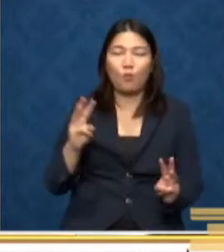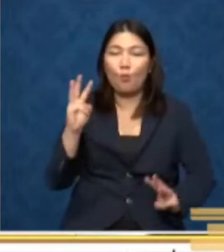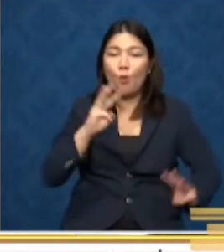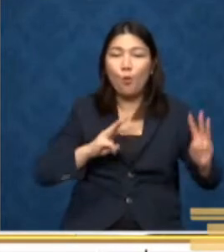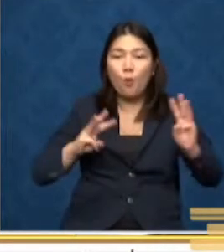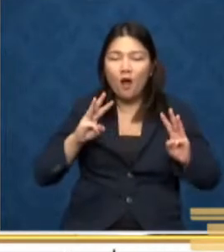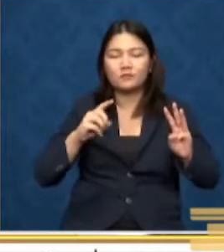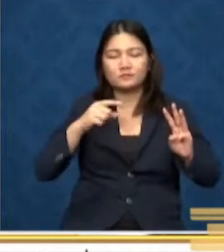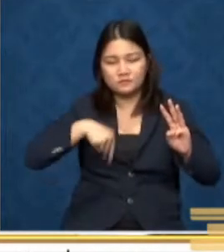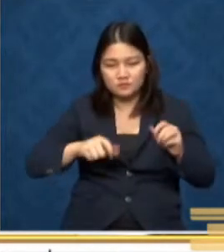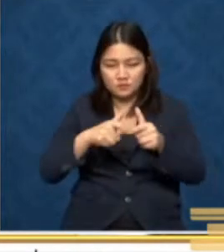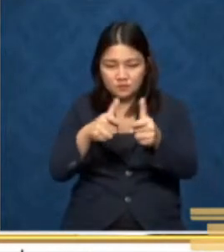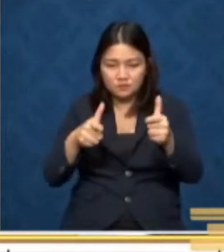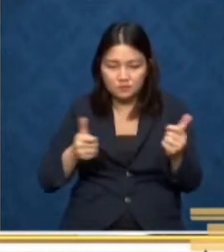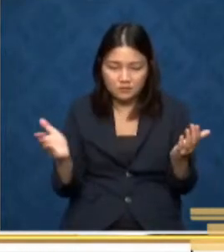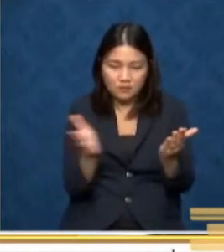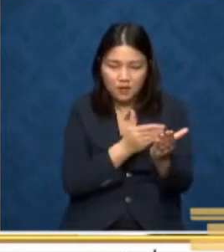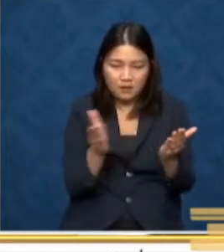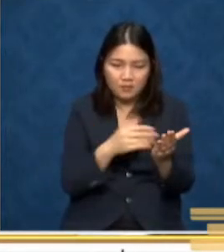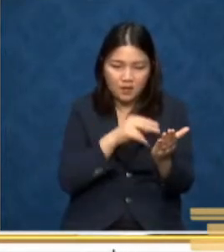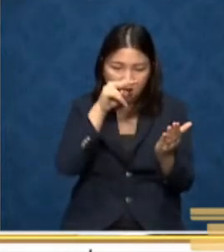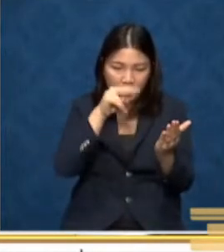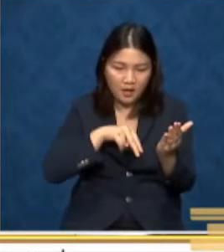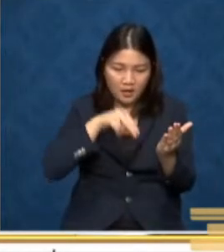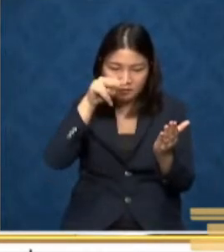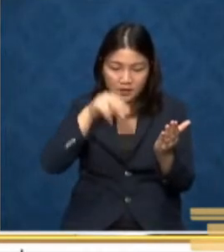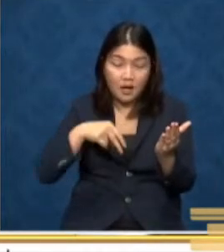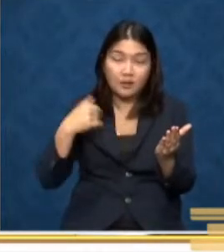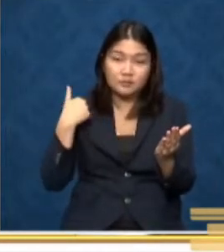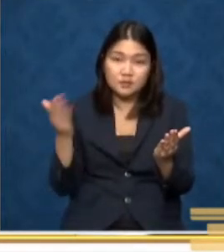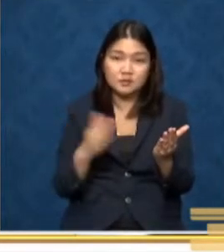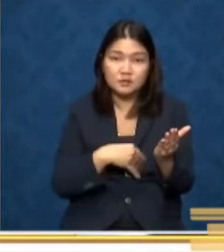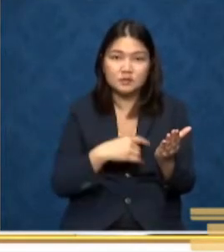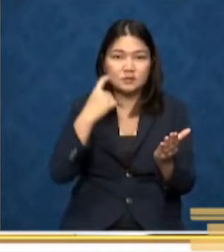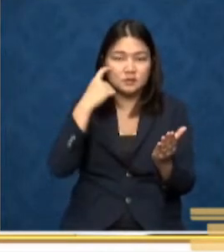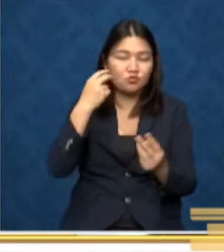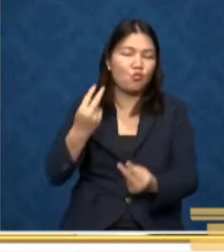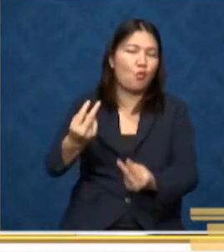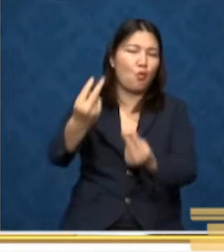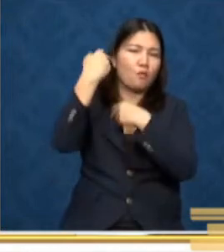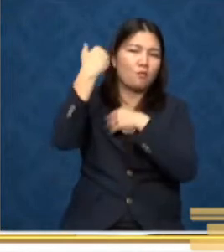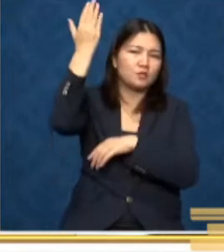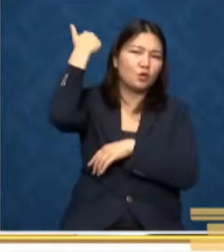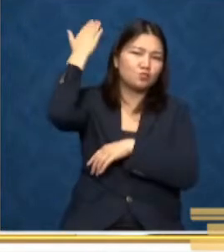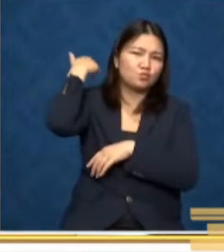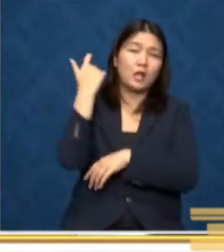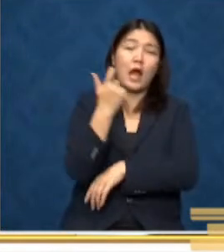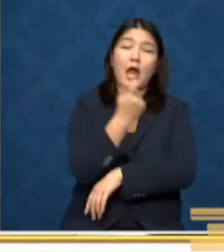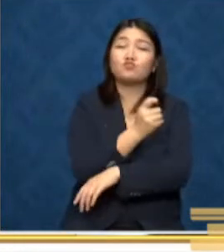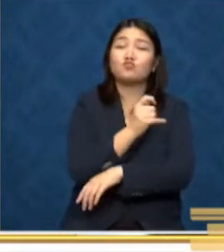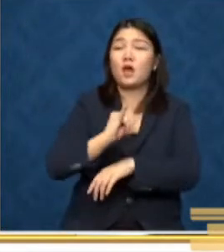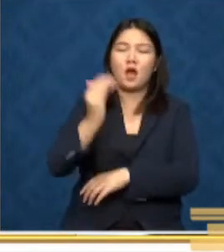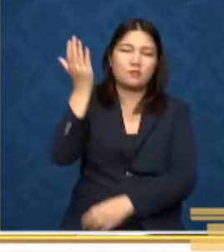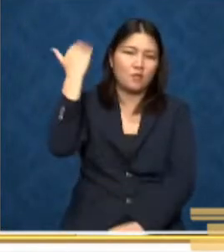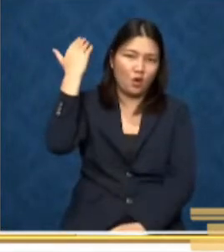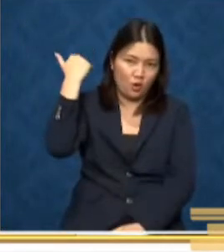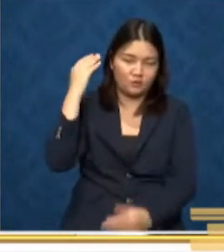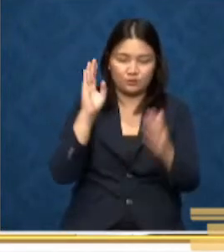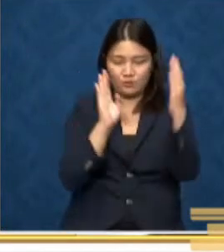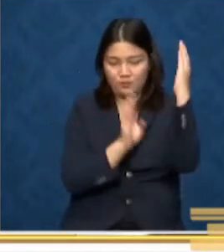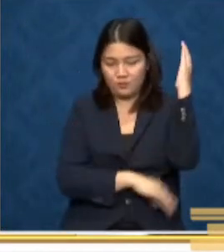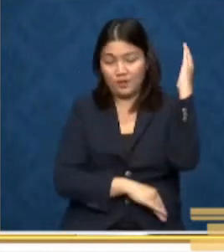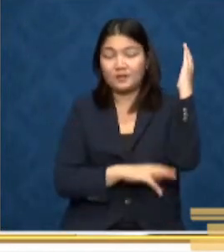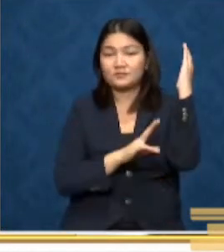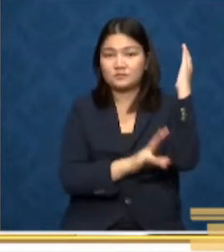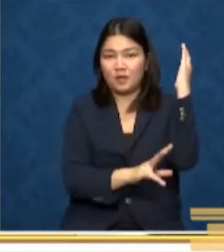บาทหลวงต่างๆที่เข้ามาตั้งแต่สมัยกรุงศรีอยุธยาก็รู้ว่าปัตตานี3จังหวัดชาย